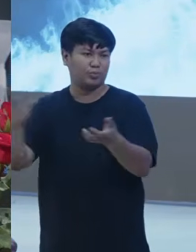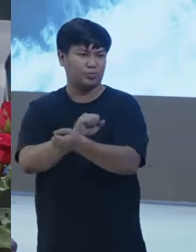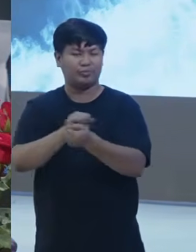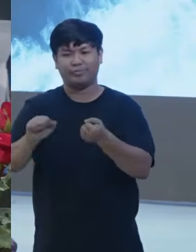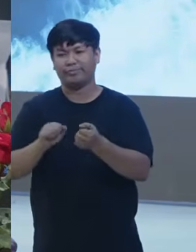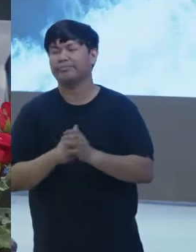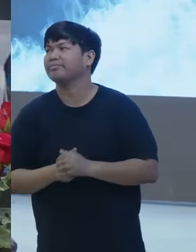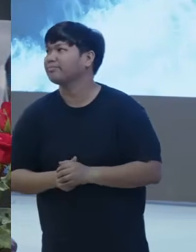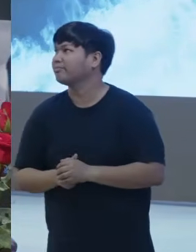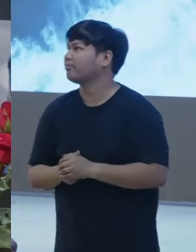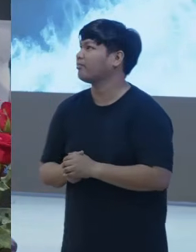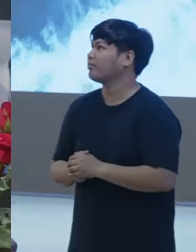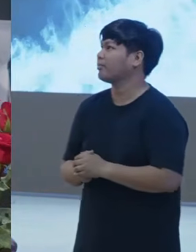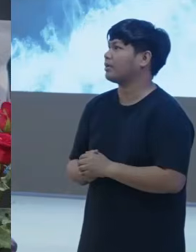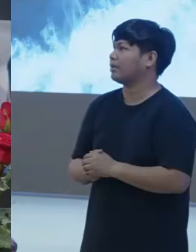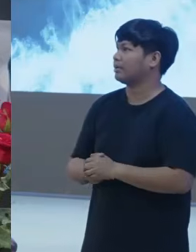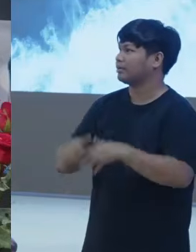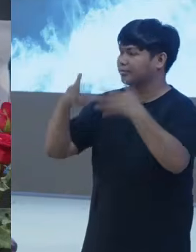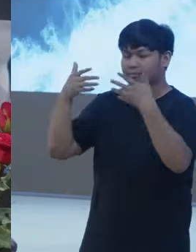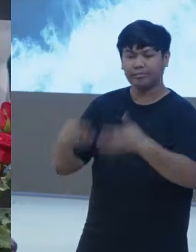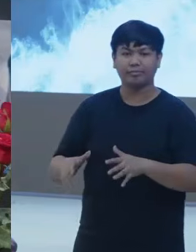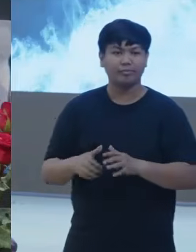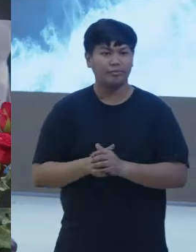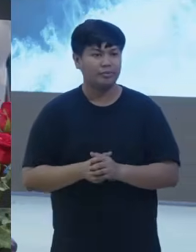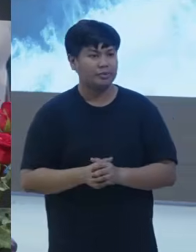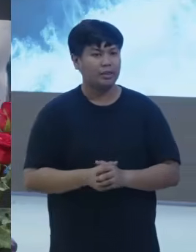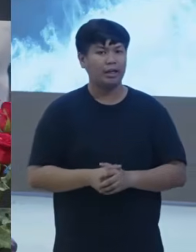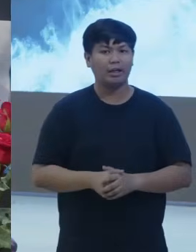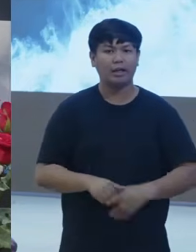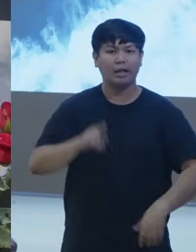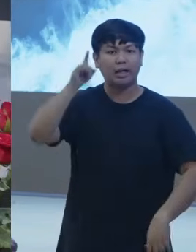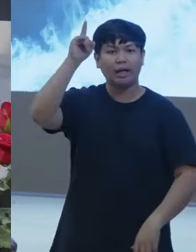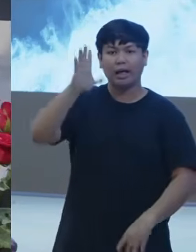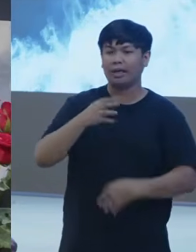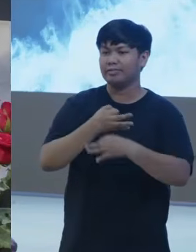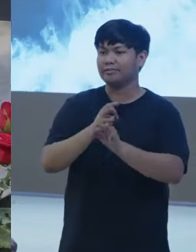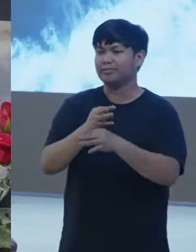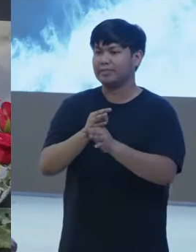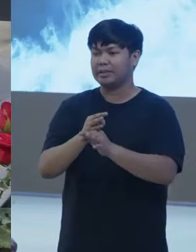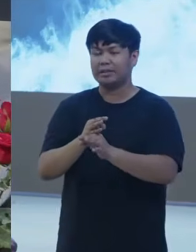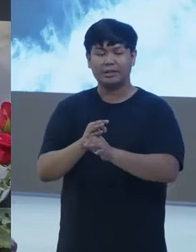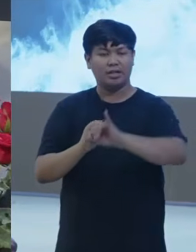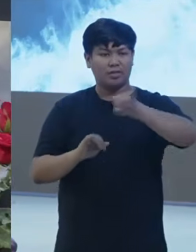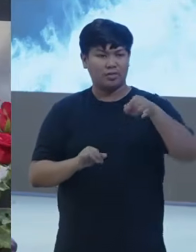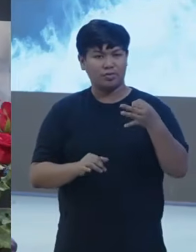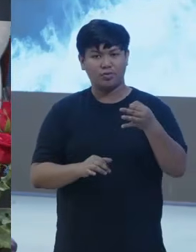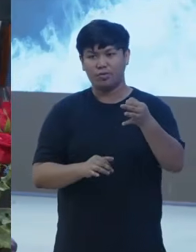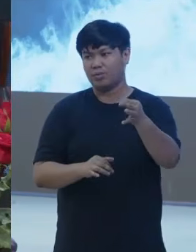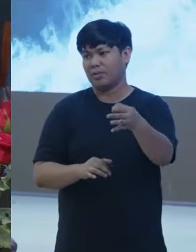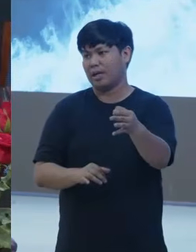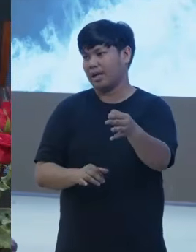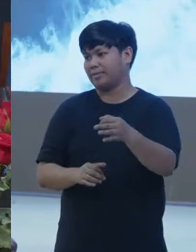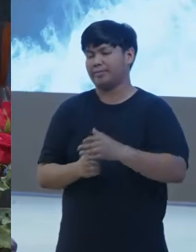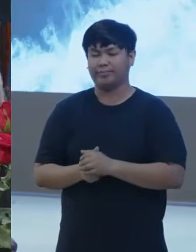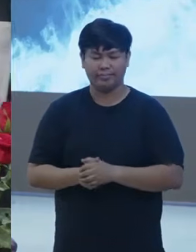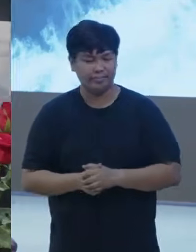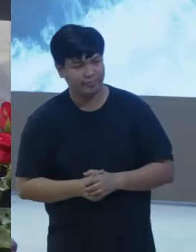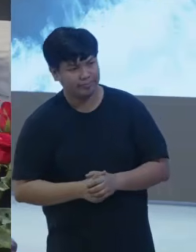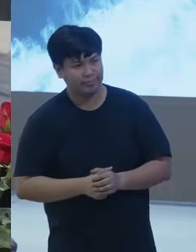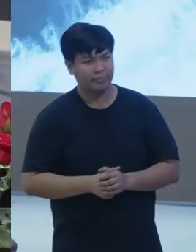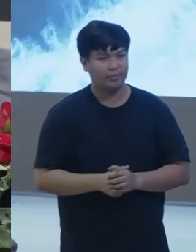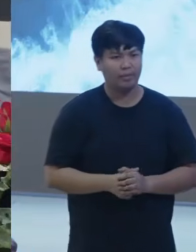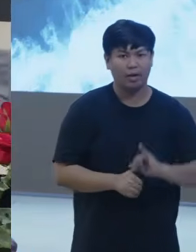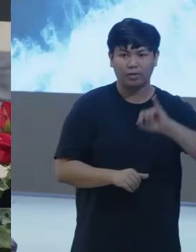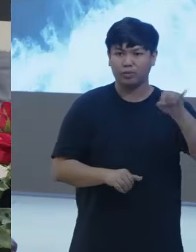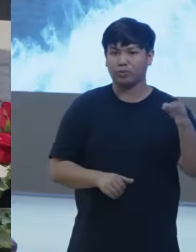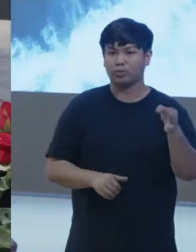Huli sa lahat, ang pagtutuwid ng Diyos sa ugali ni Jonah. Tignan niyo yung verse 4. So nanalangin si